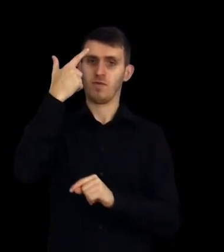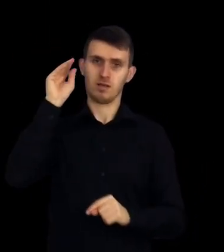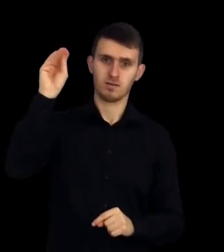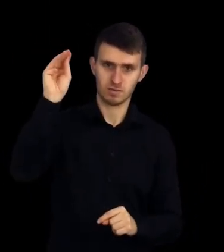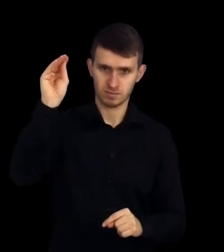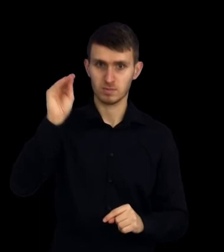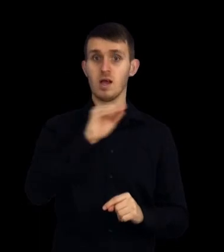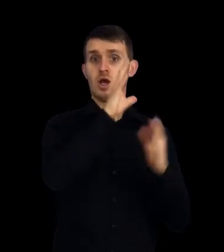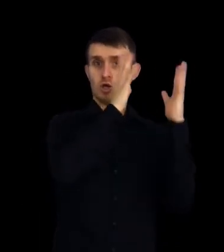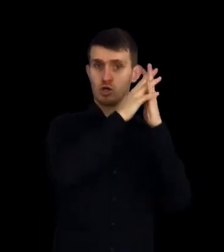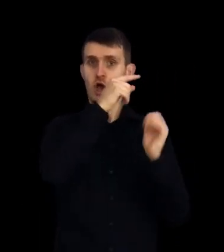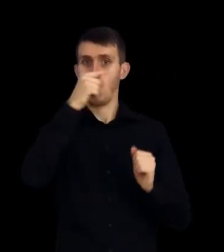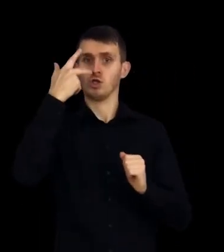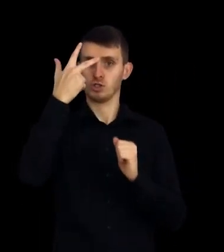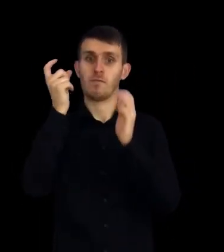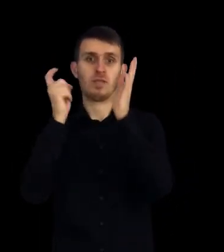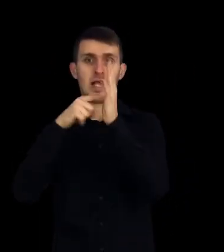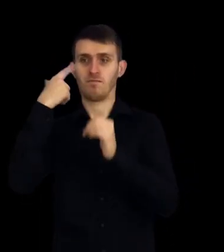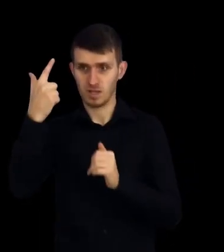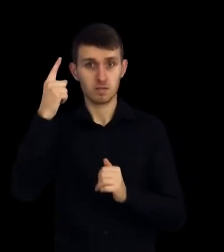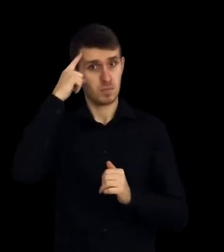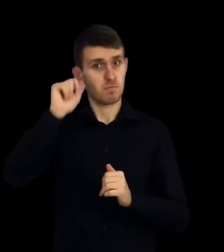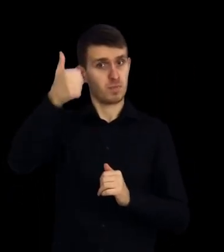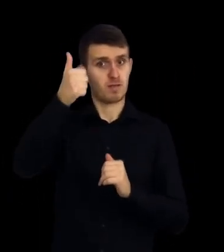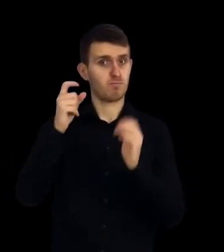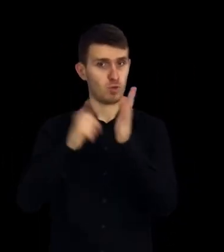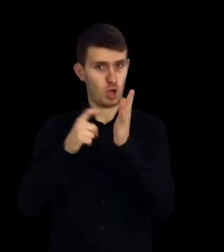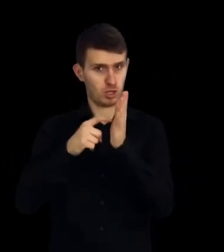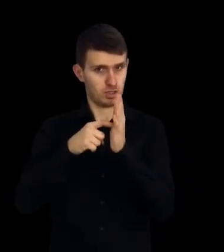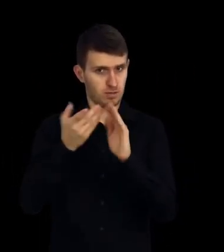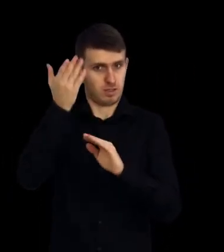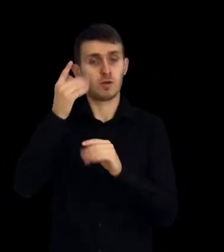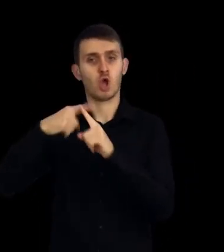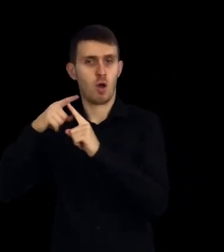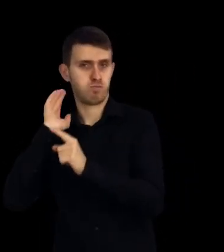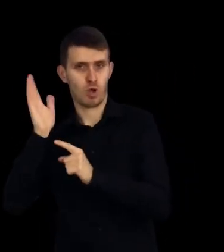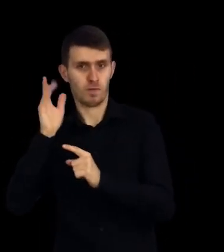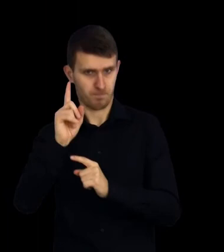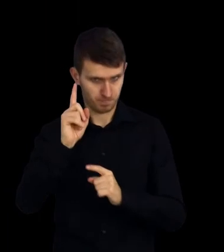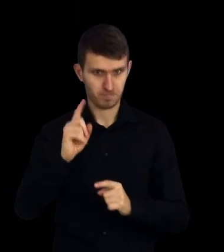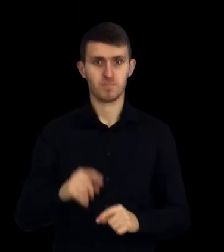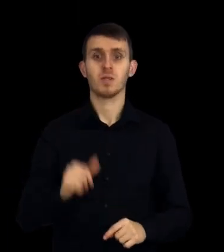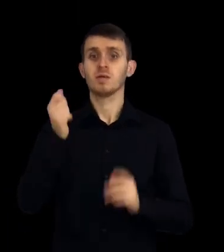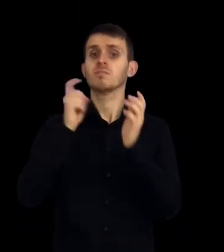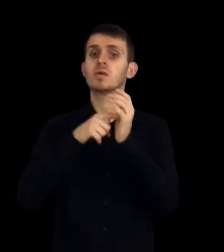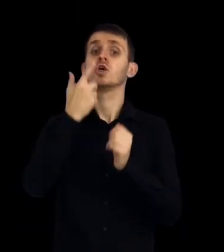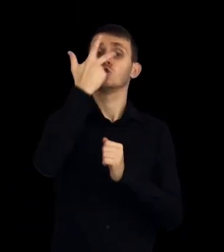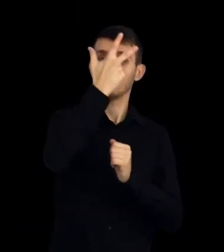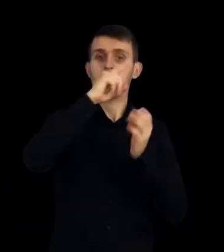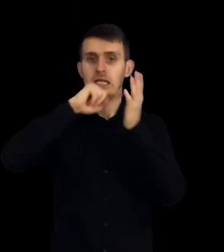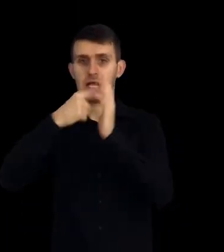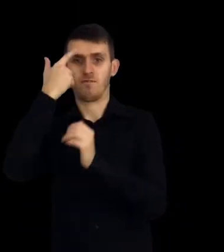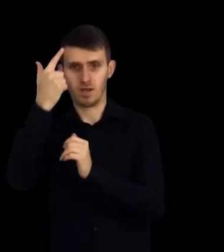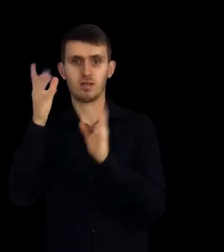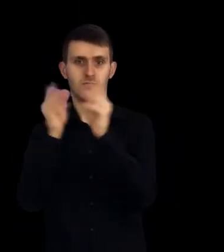10 odjąć 3 razy 2 najpierw mnożymy bo to działanie ma wyższy priorytet